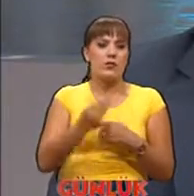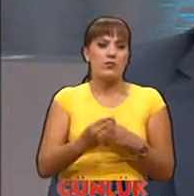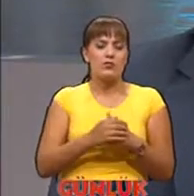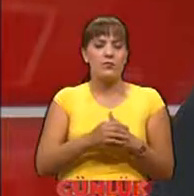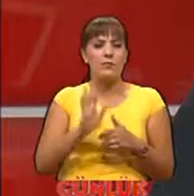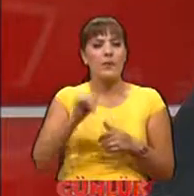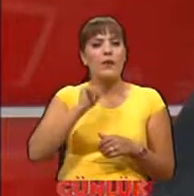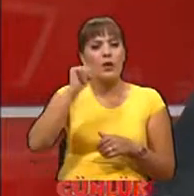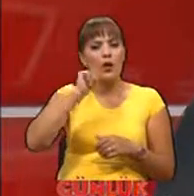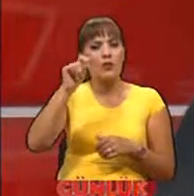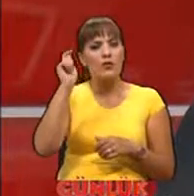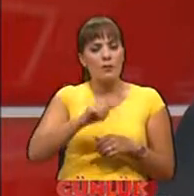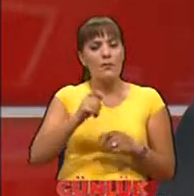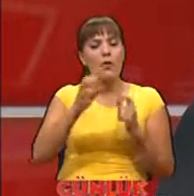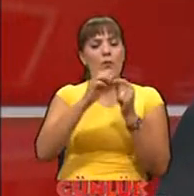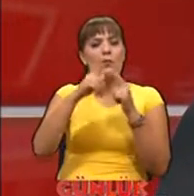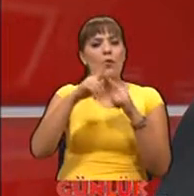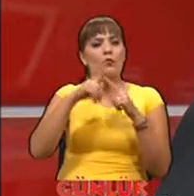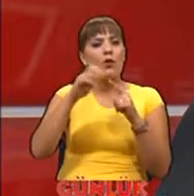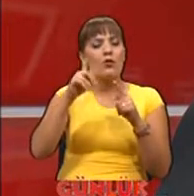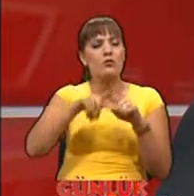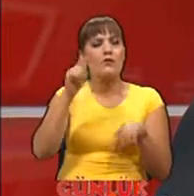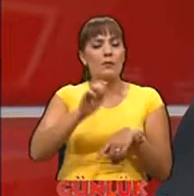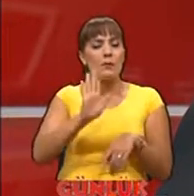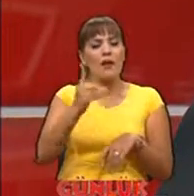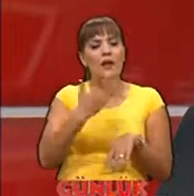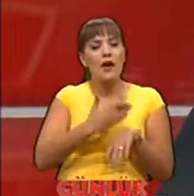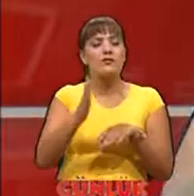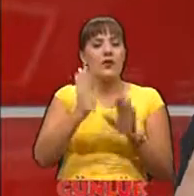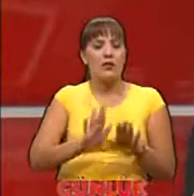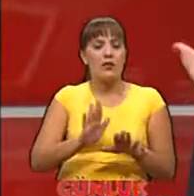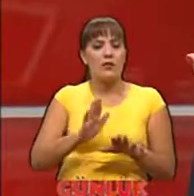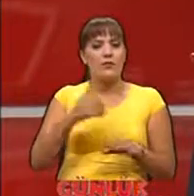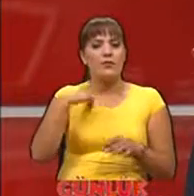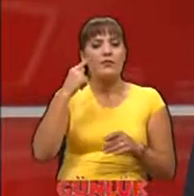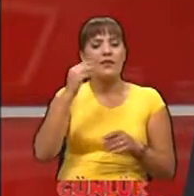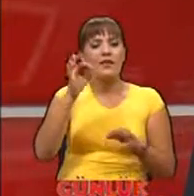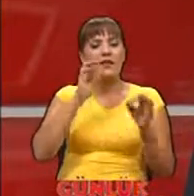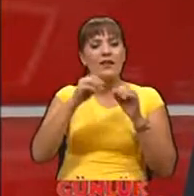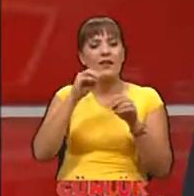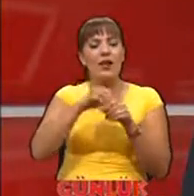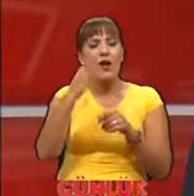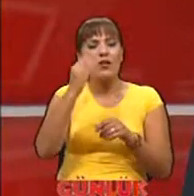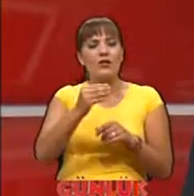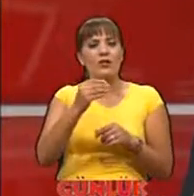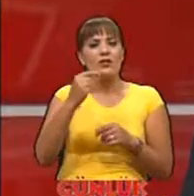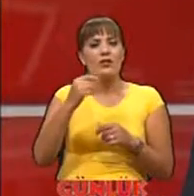Peki dolgumuzu yaptık, botoksumuzu yaptık ama yine geciktik. Plaklar oluştu o